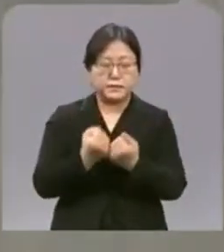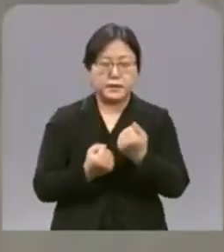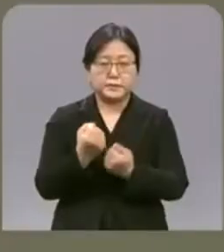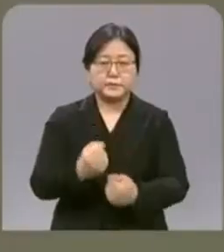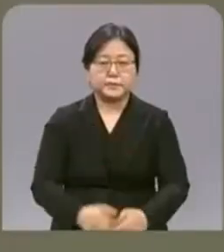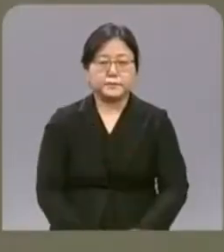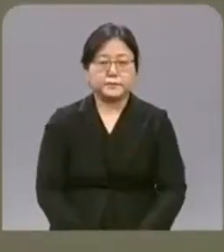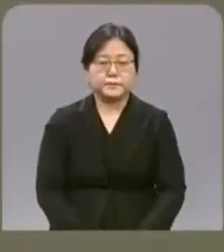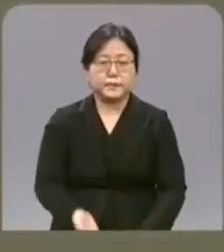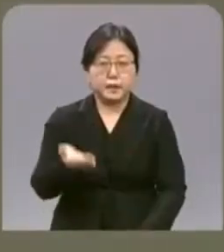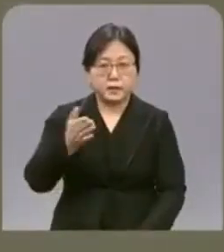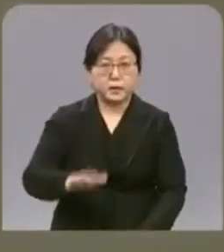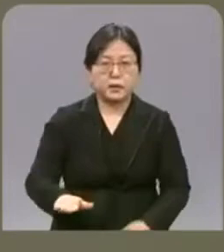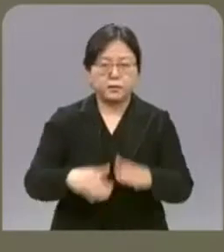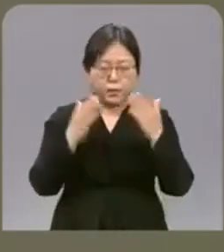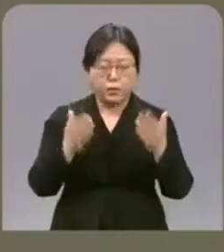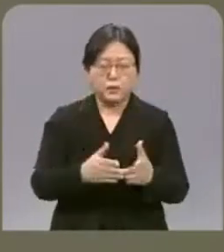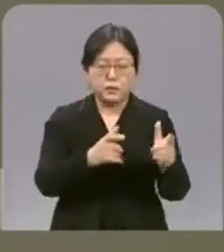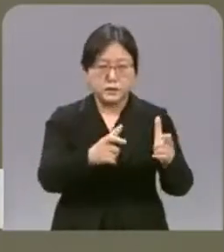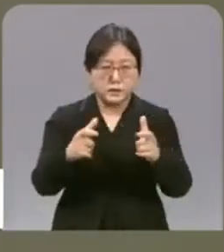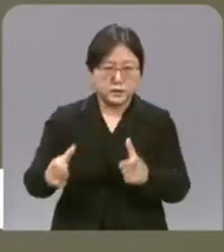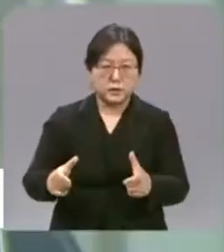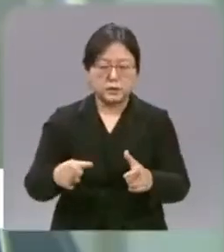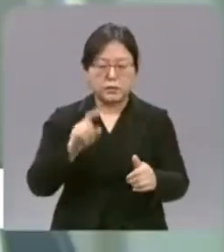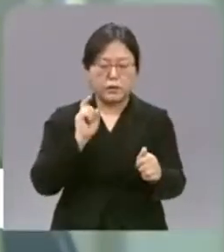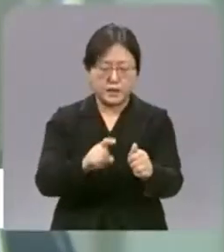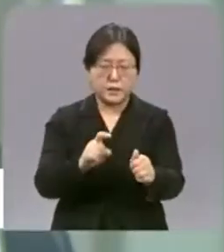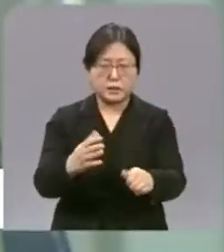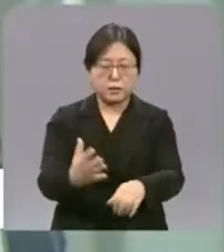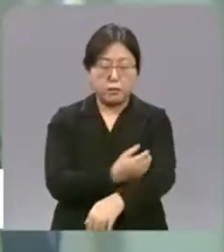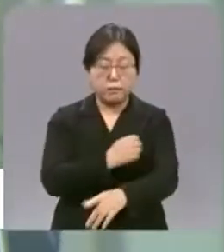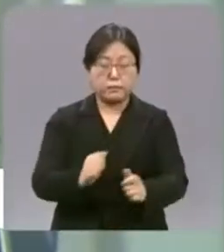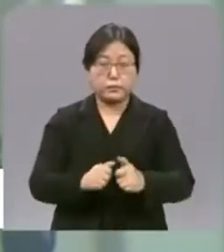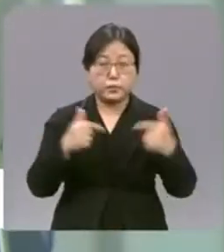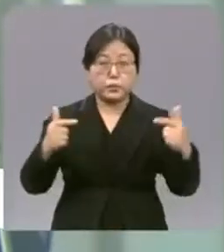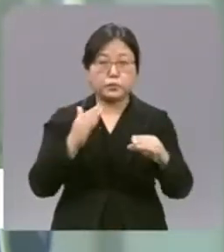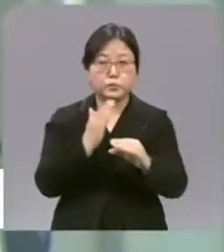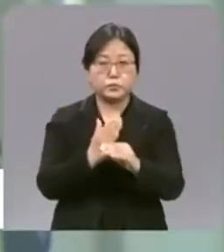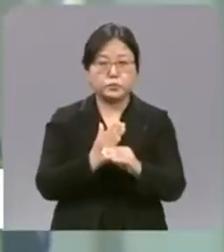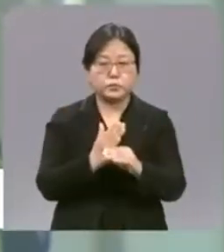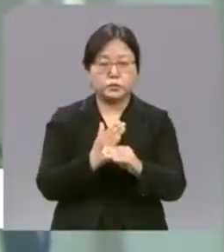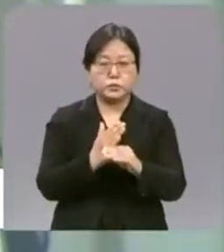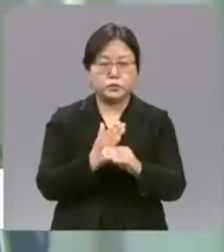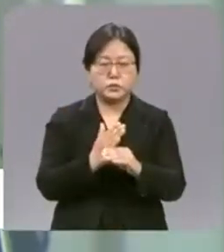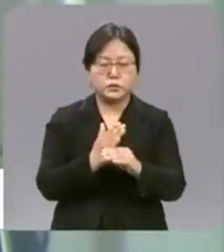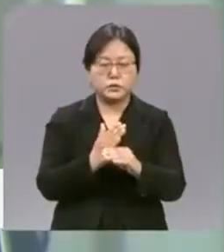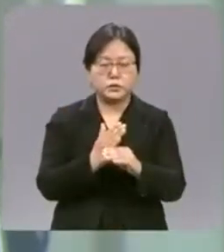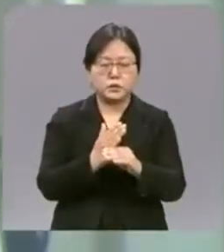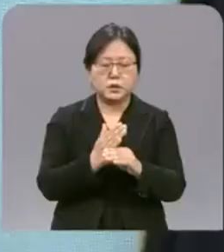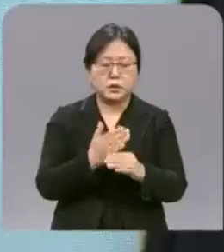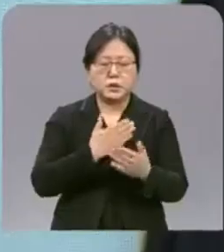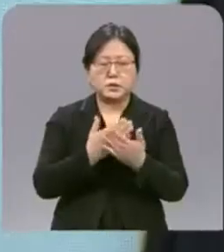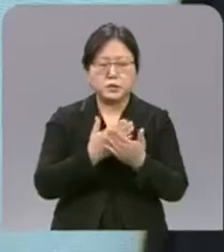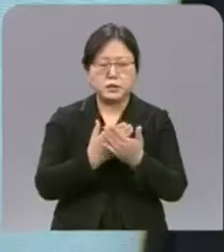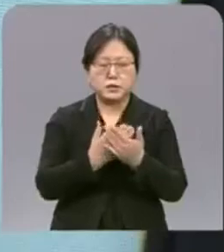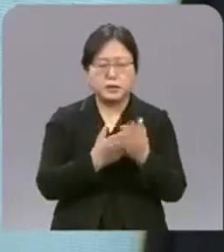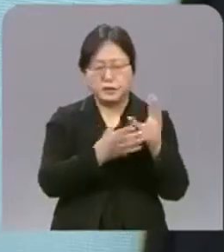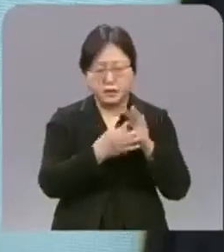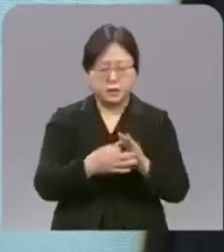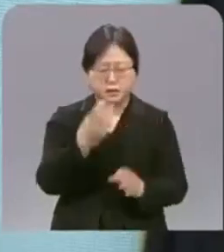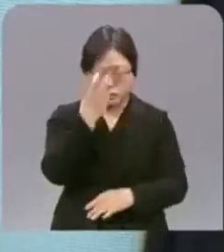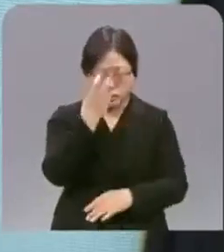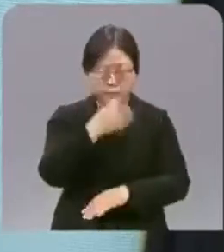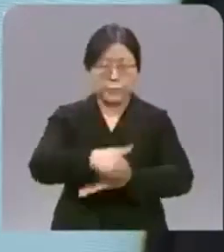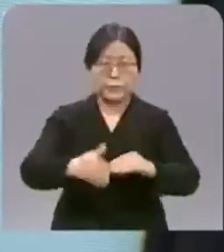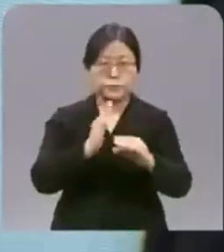입장입니다. 하지만 모든 지역에서 날마다 확진자가 계속 폭증하는 상황이어서 긴장을 늦추지 않고 지켜봐야 할 것